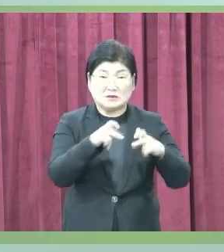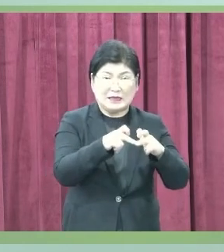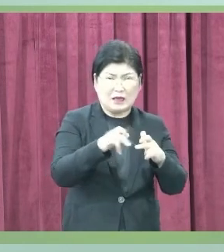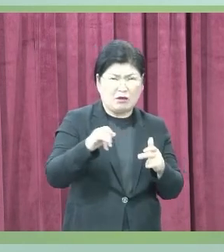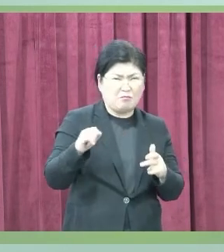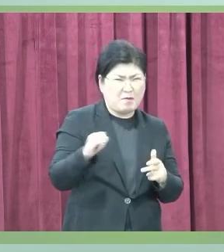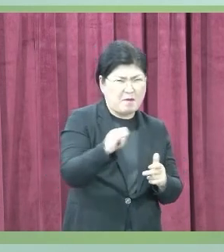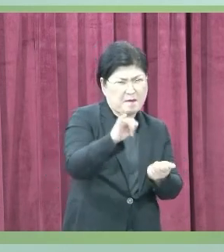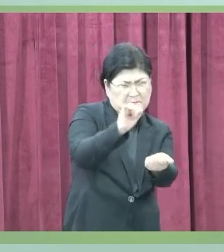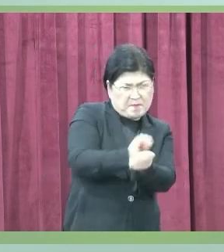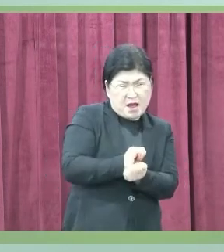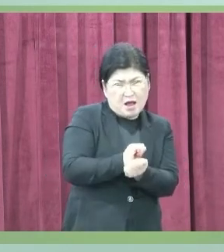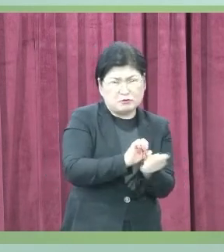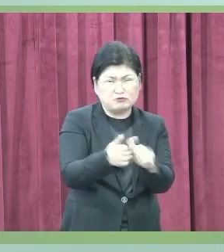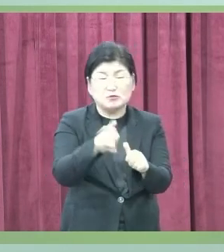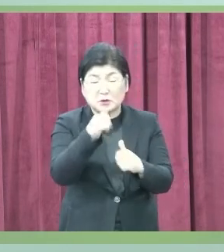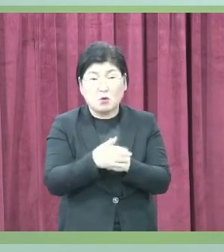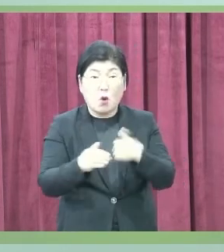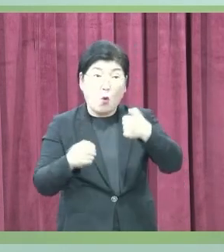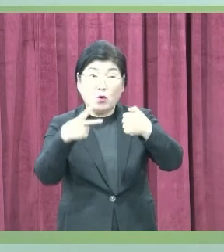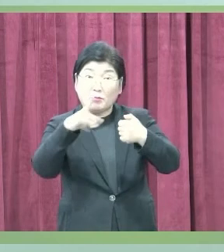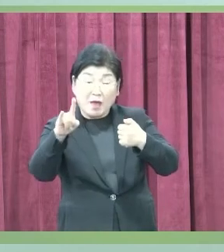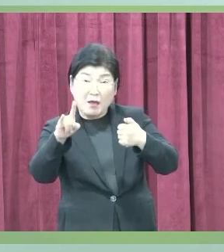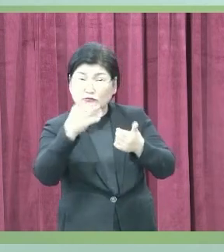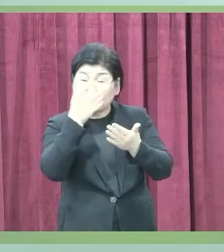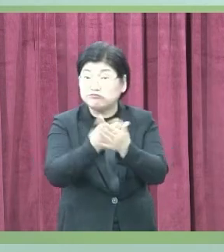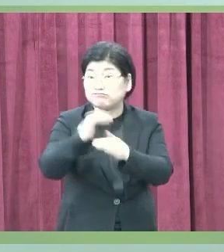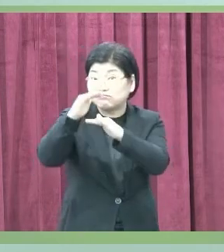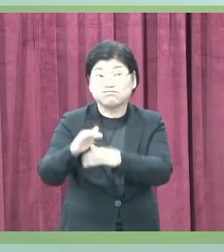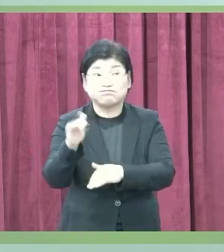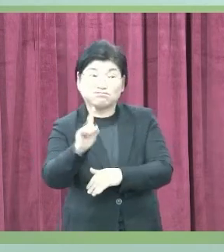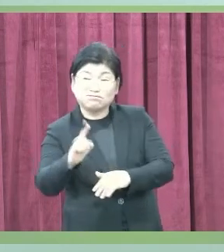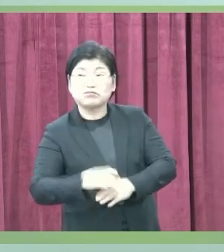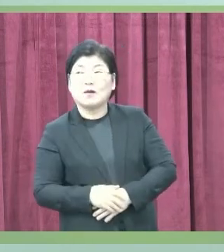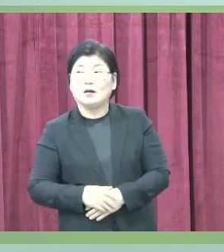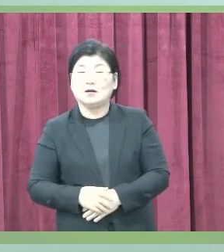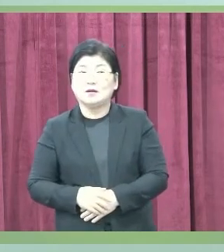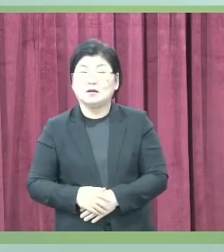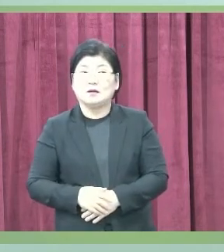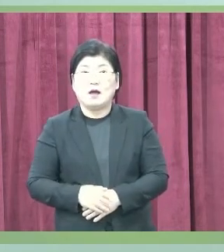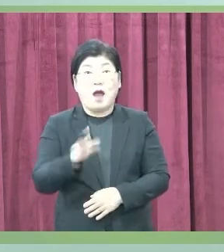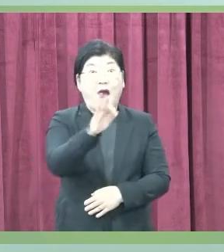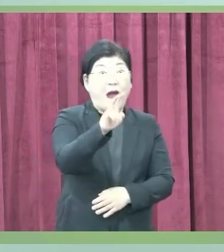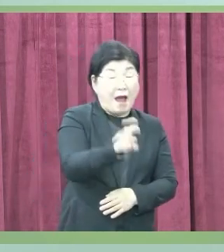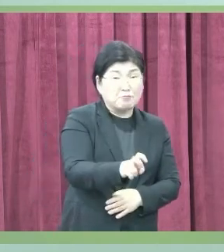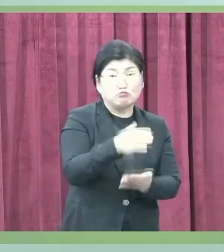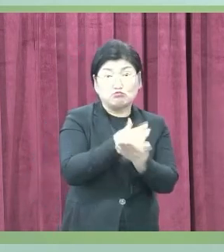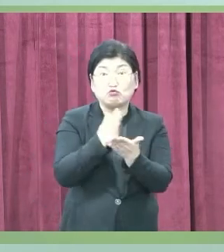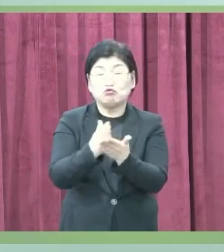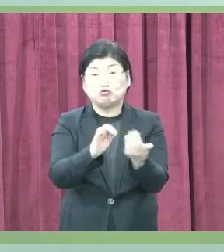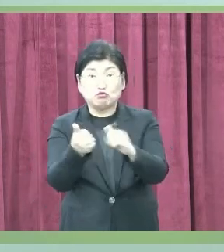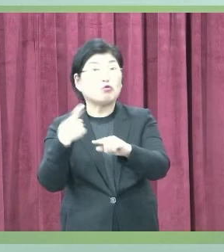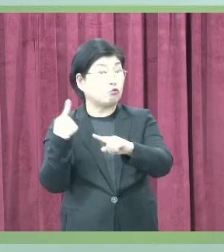질환이 있고 50대 근데 이제 중요한 거는 여기서 보시면 이제 자료를 보시면은 똑같은 암이라도 암으로